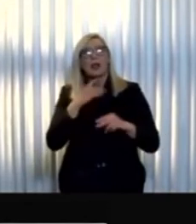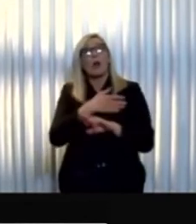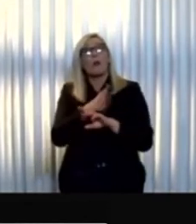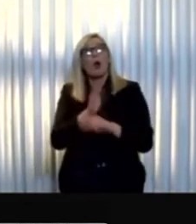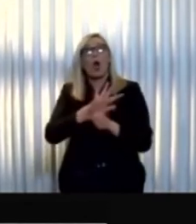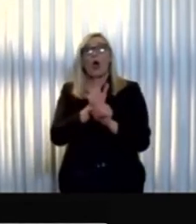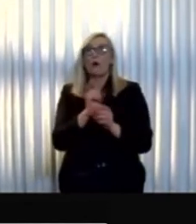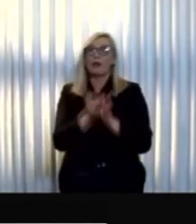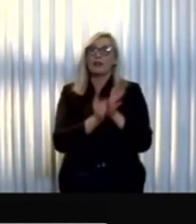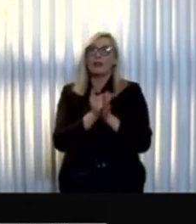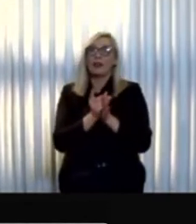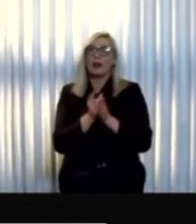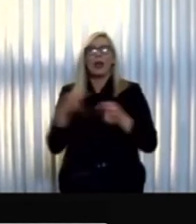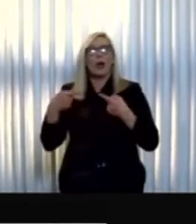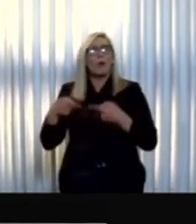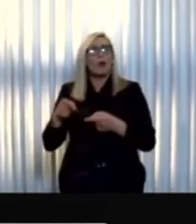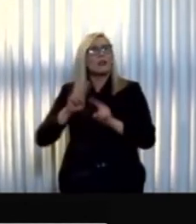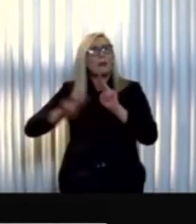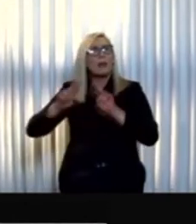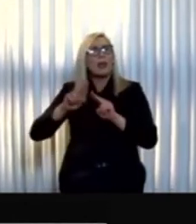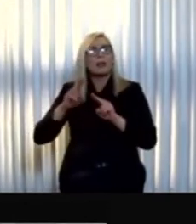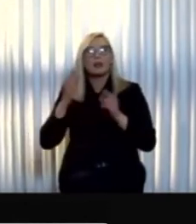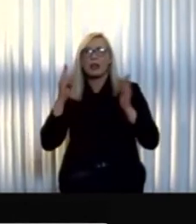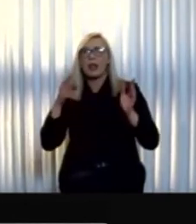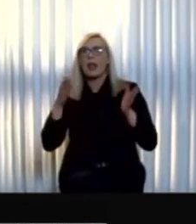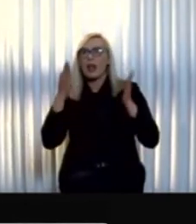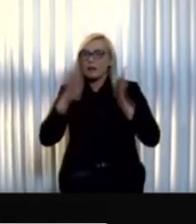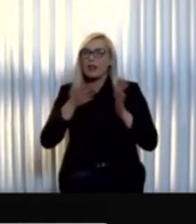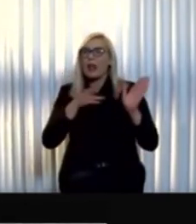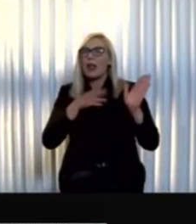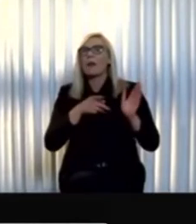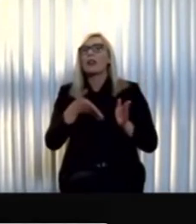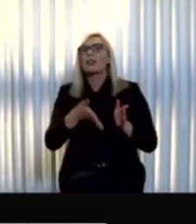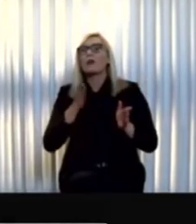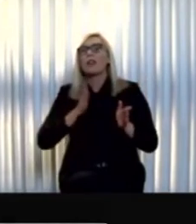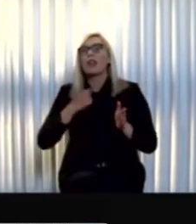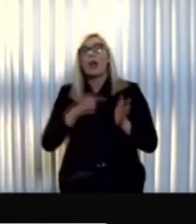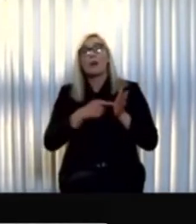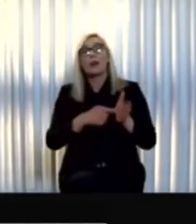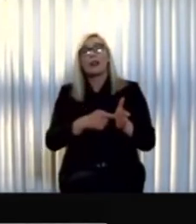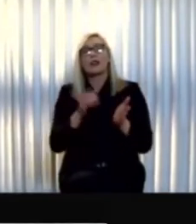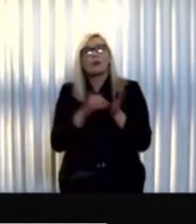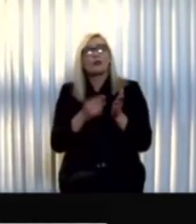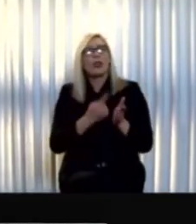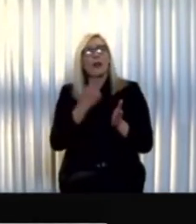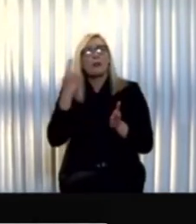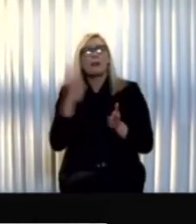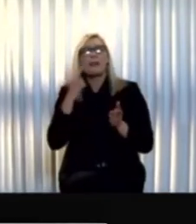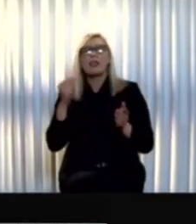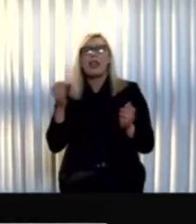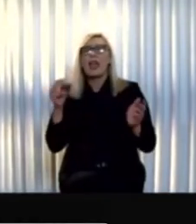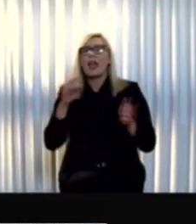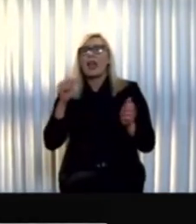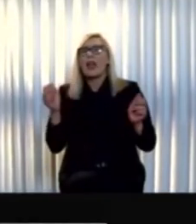периодот. Посебна грижа и внимание за овие наши сограѓани ја покажавме уште во првите рестриктивни мерки во